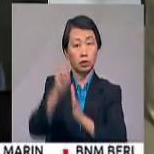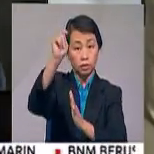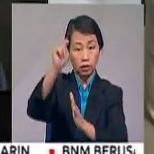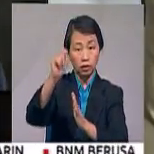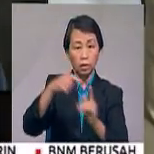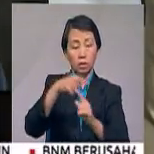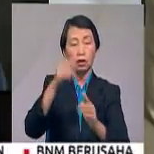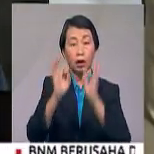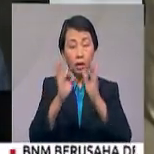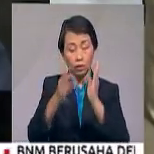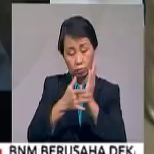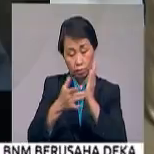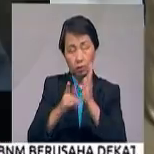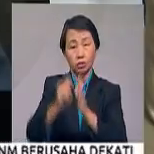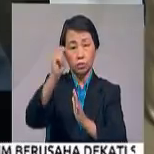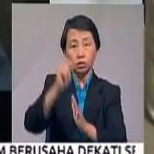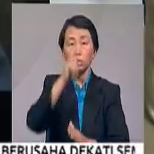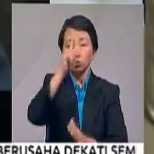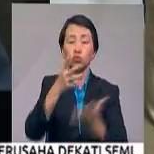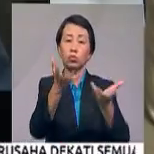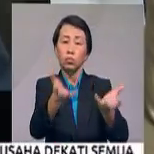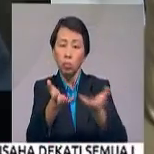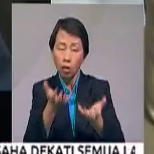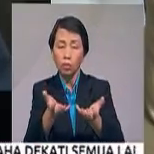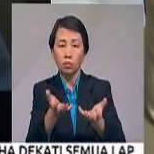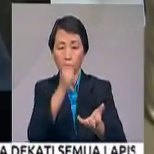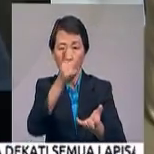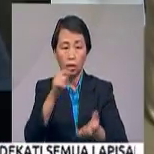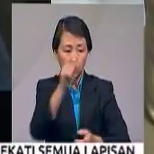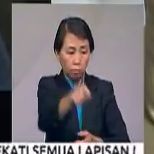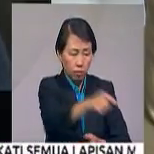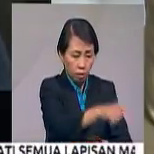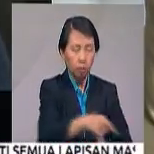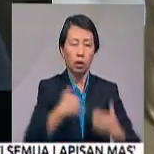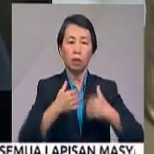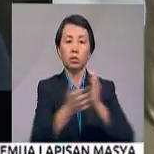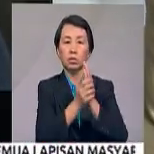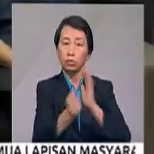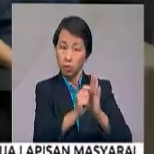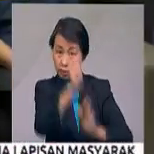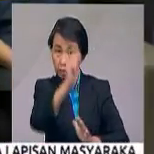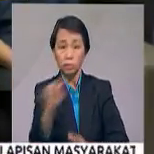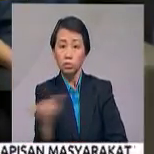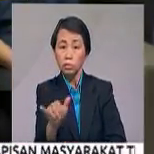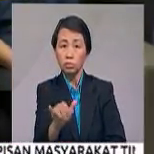bila berteknologi tinggi, sudah tentu dia memerlukan kepada mereka yang punya kemahiran yang tinggi.